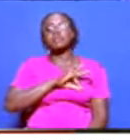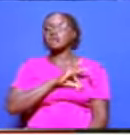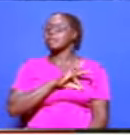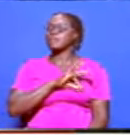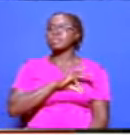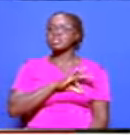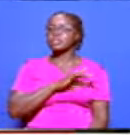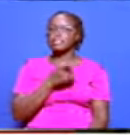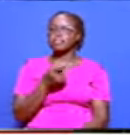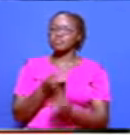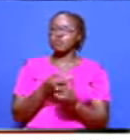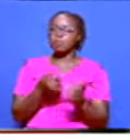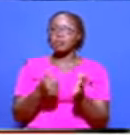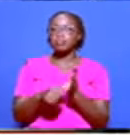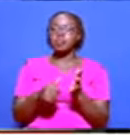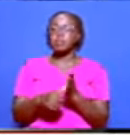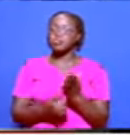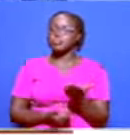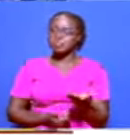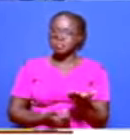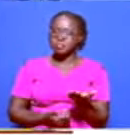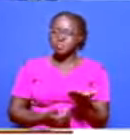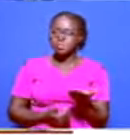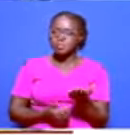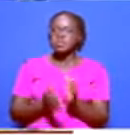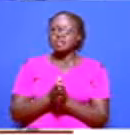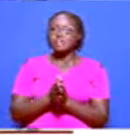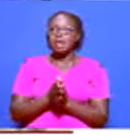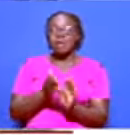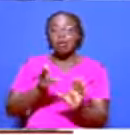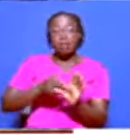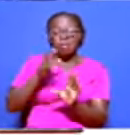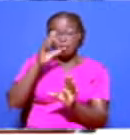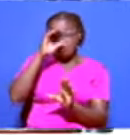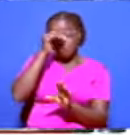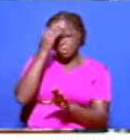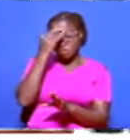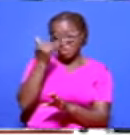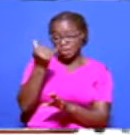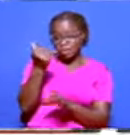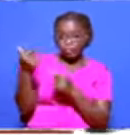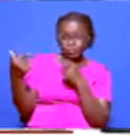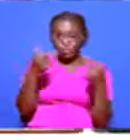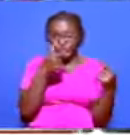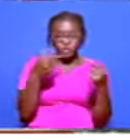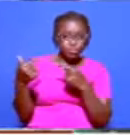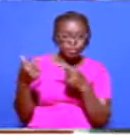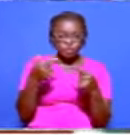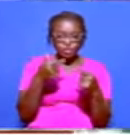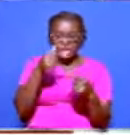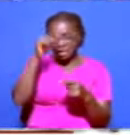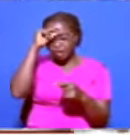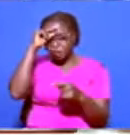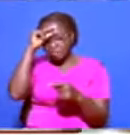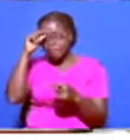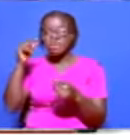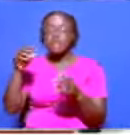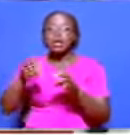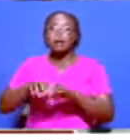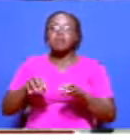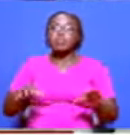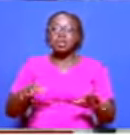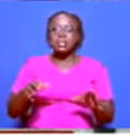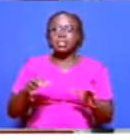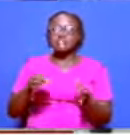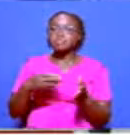kutokana na uhaba huo. Uhaba huo wa mafuta umesemekana kusababishwa na mzozo kati ya serikali na wauzaji mafuta kwa kukosa kutoa